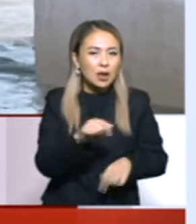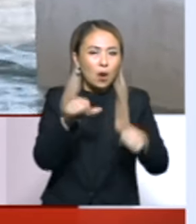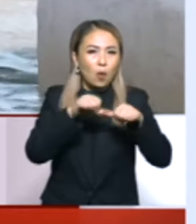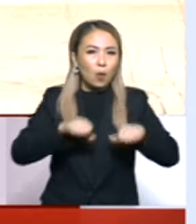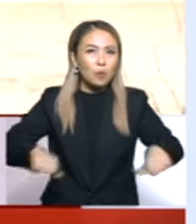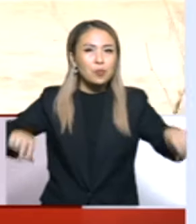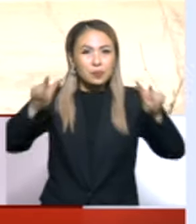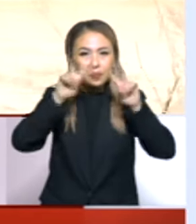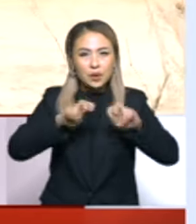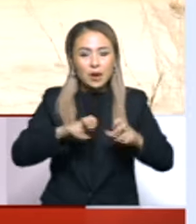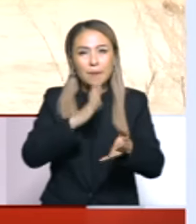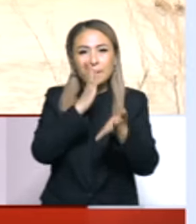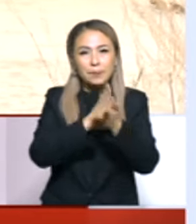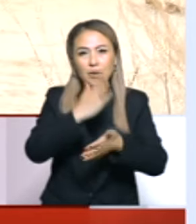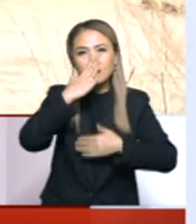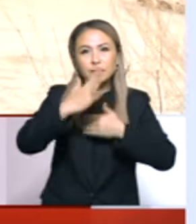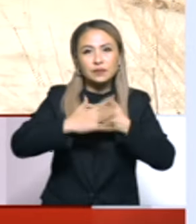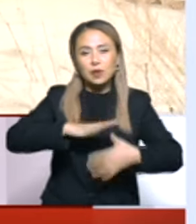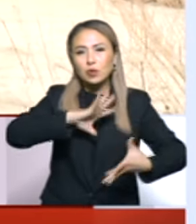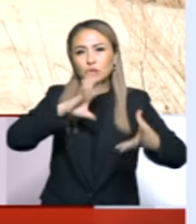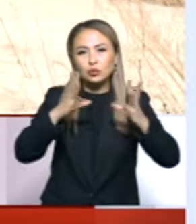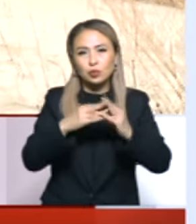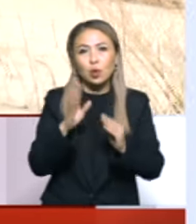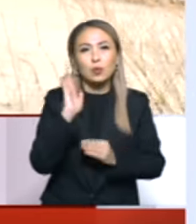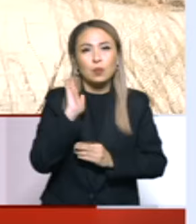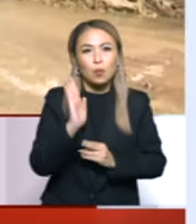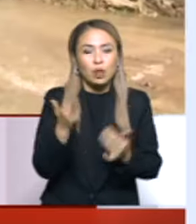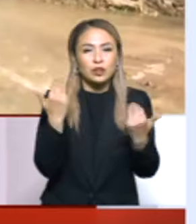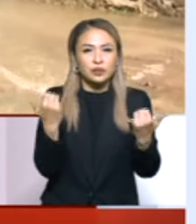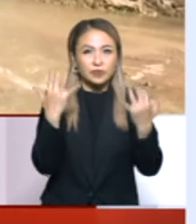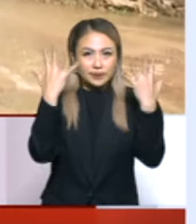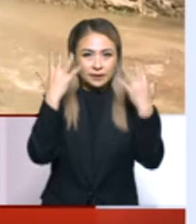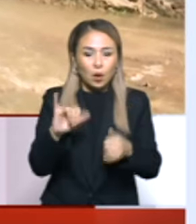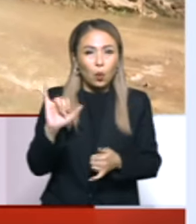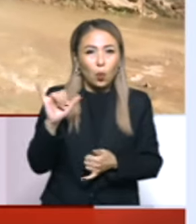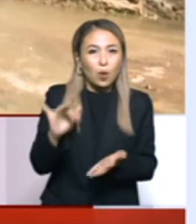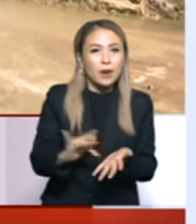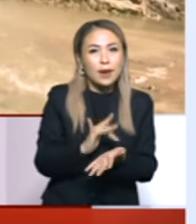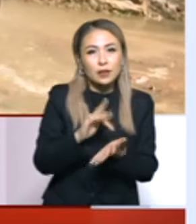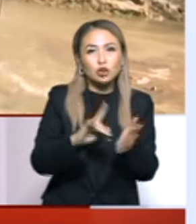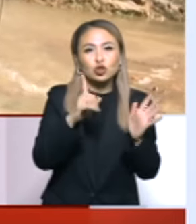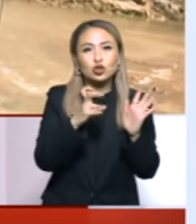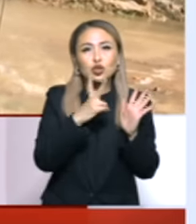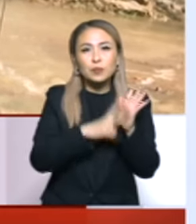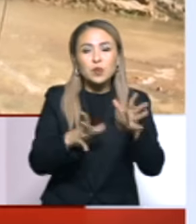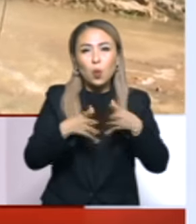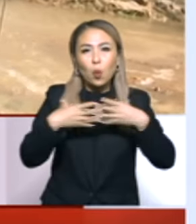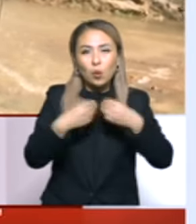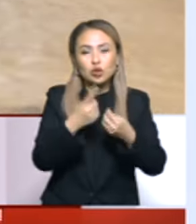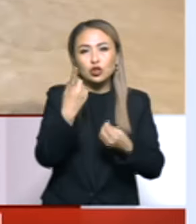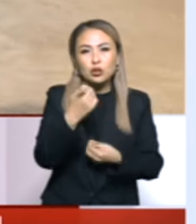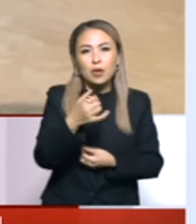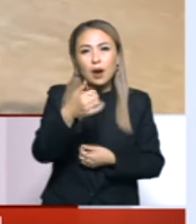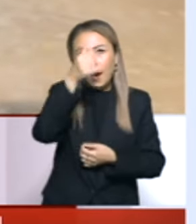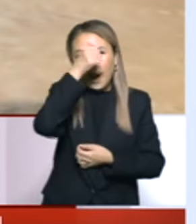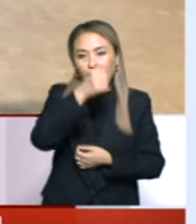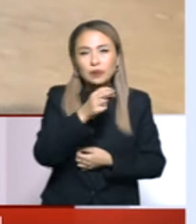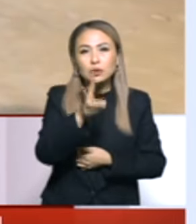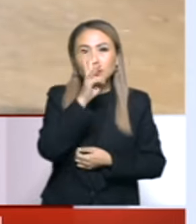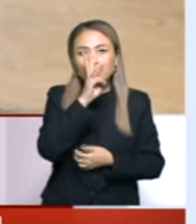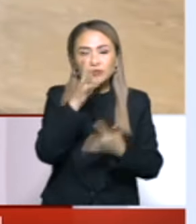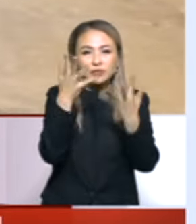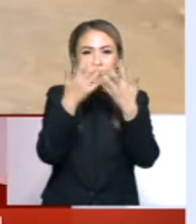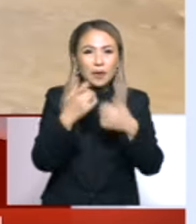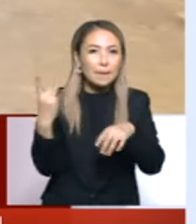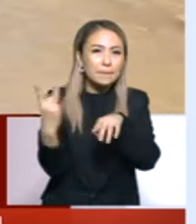тексеріп жатыр, жуық арада қорытындысы шығып қалар. Бүгінге дейін Орал қаласында 170 отбасыға 100 айлық есептік көрсеткіш көлемінде